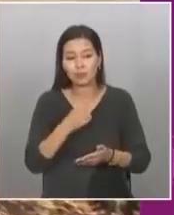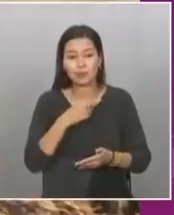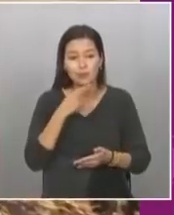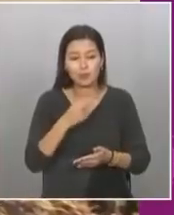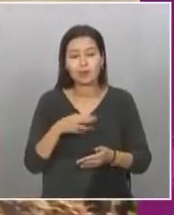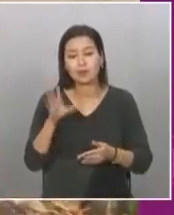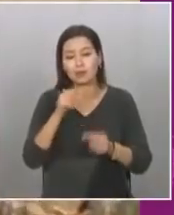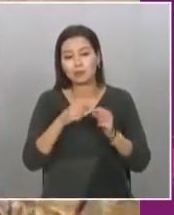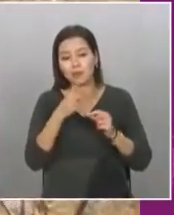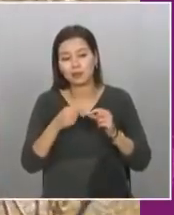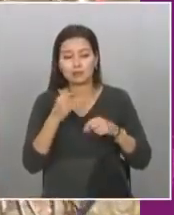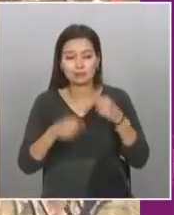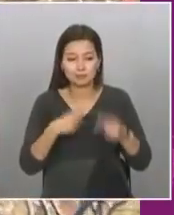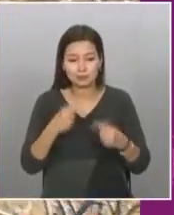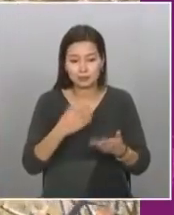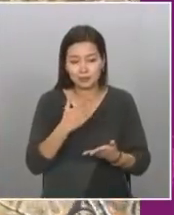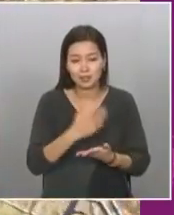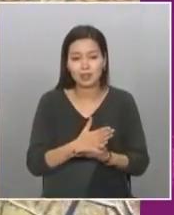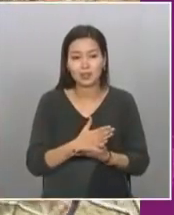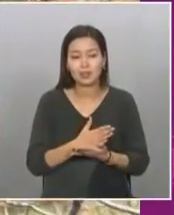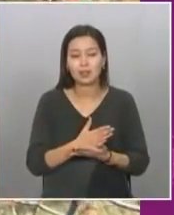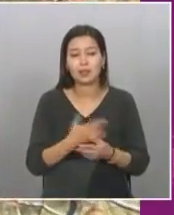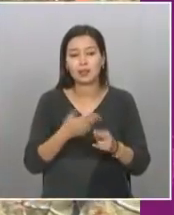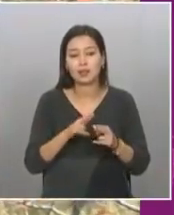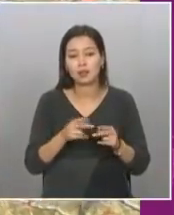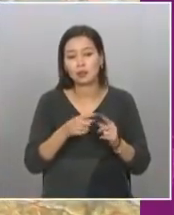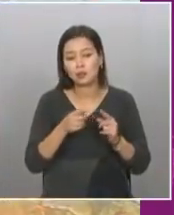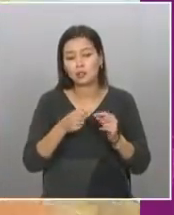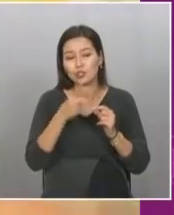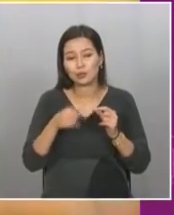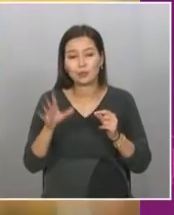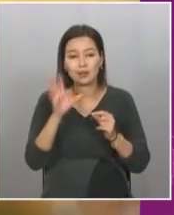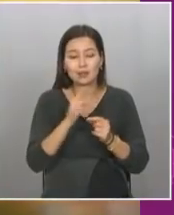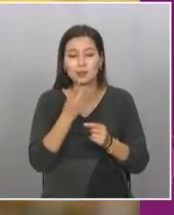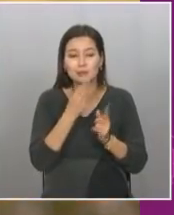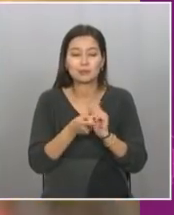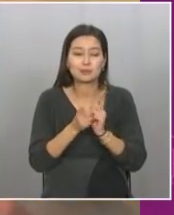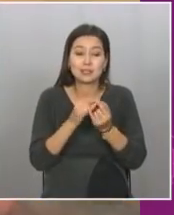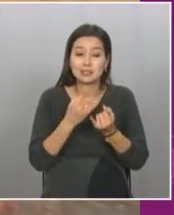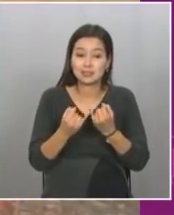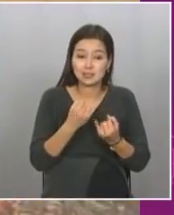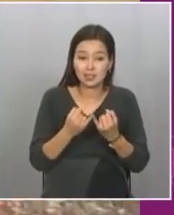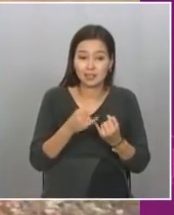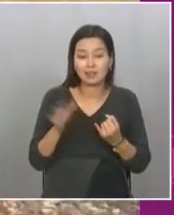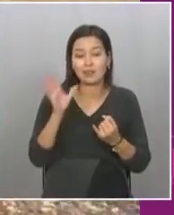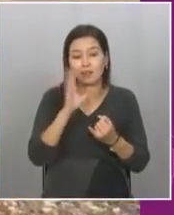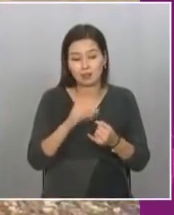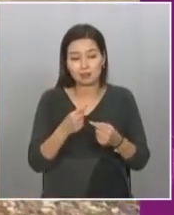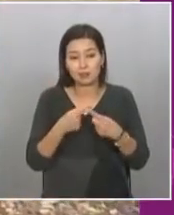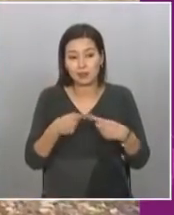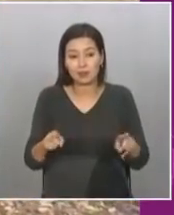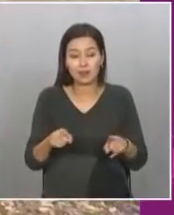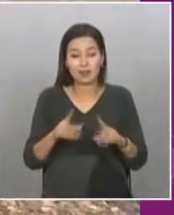жаздағы жарқын жасыл түсінен айырылады. Әйтсе де, бұл кезеңде жапырақтар қызғылт, сары, қанық түстерге еніп, жер бетіне басқаша әдемілік